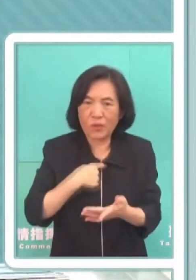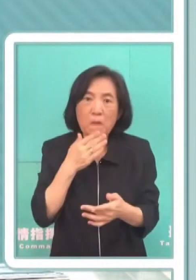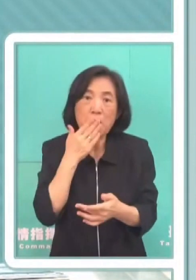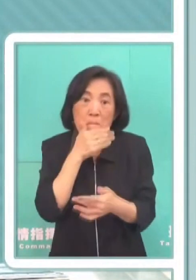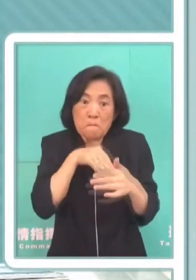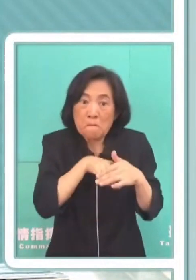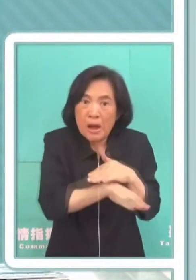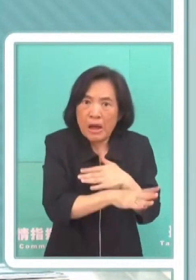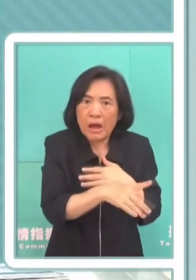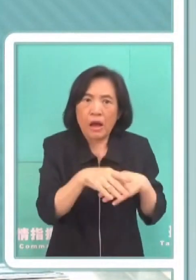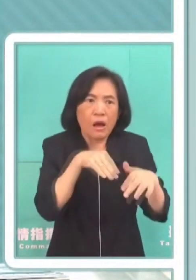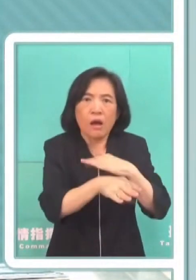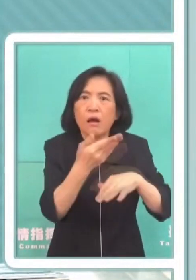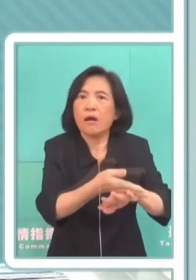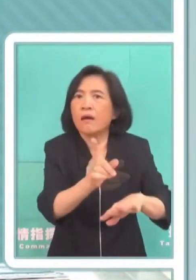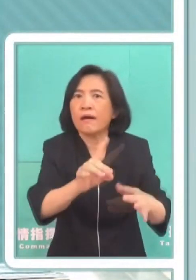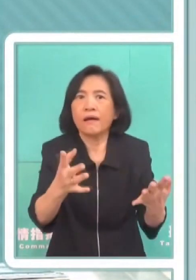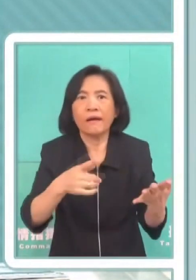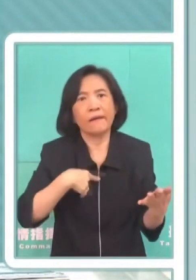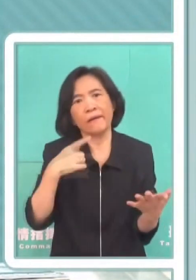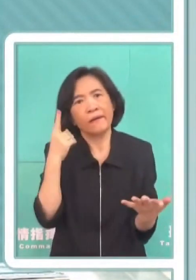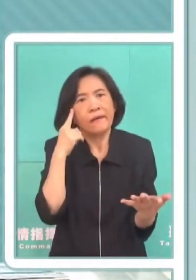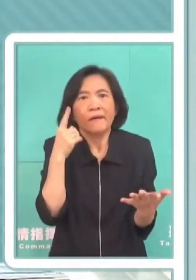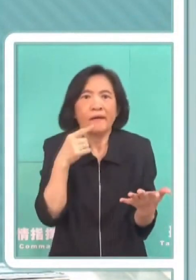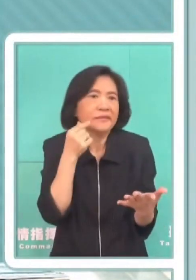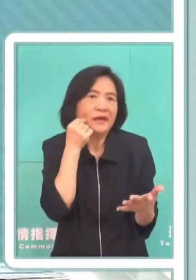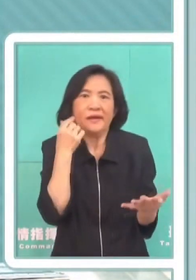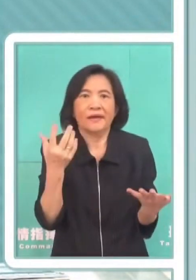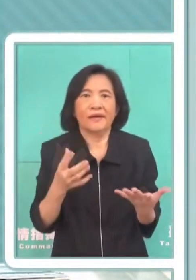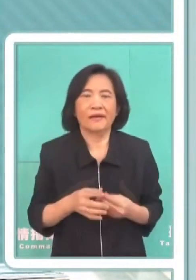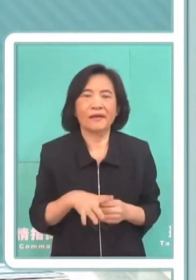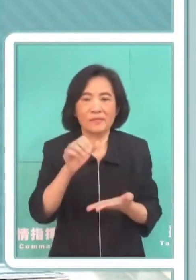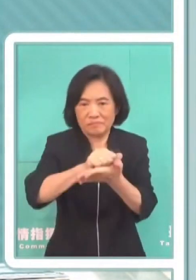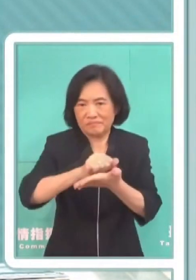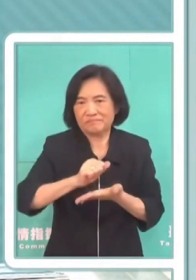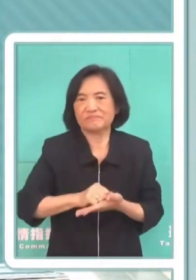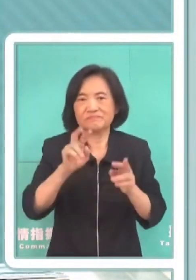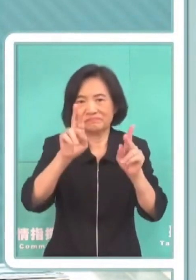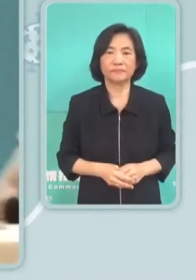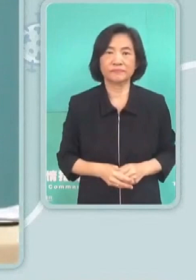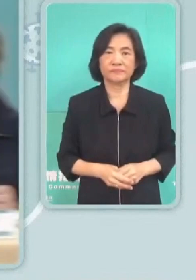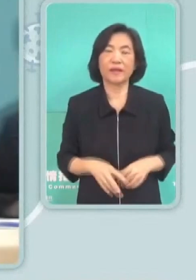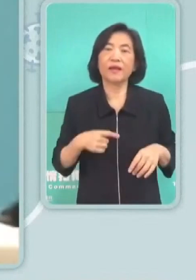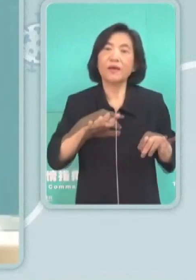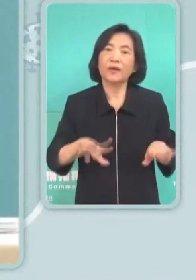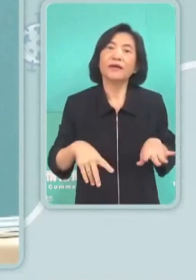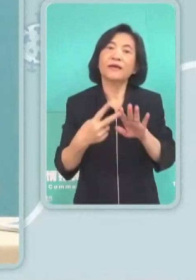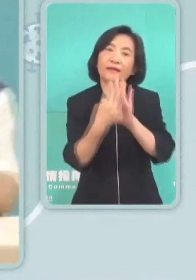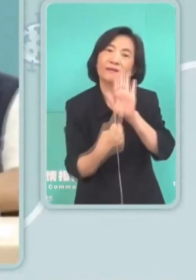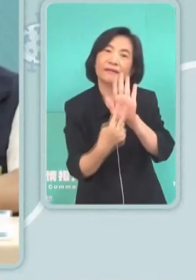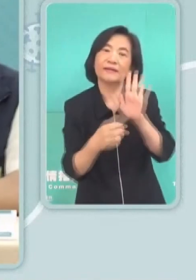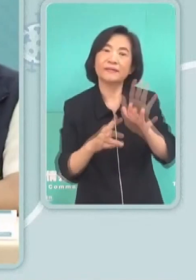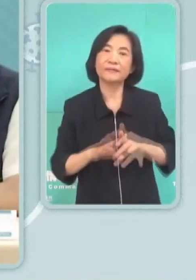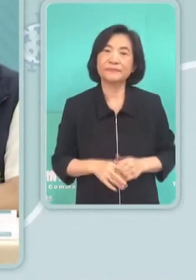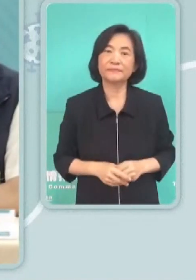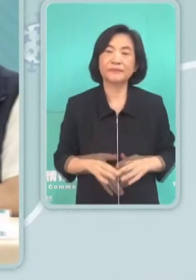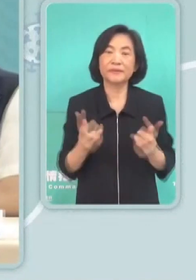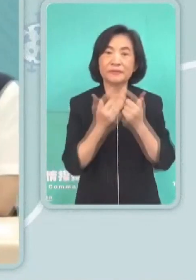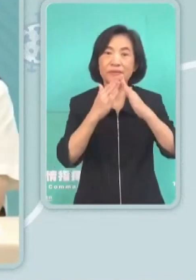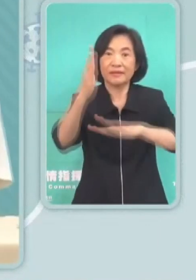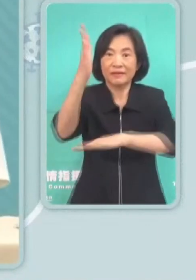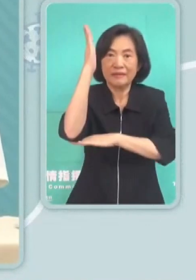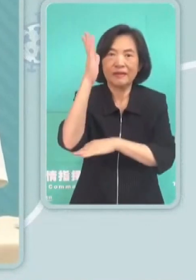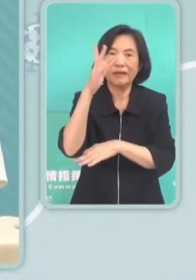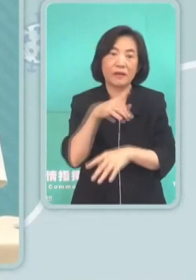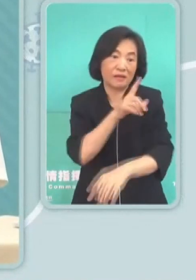苗，因为没有地方藏啊，哦，拨多少就打多少，这个都有登记的，不可能藏疫苗。结论是这样的哦，台北市政府